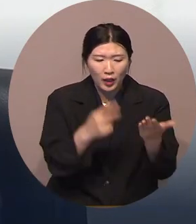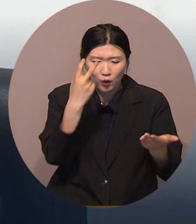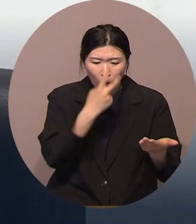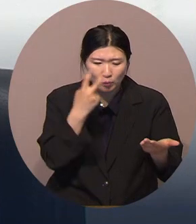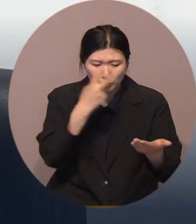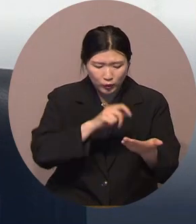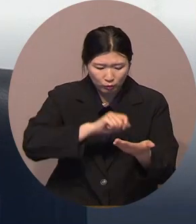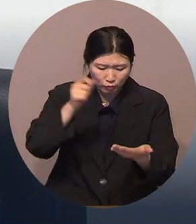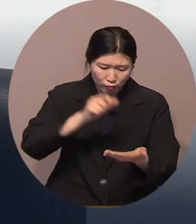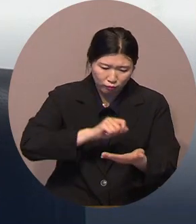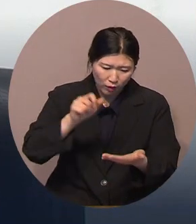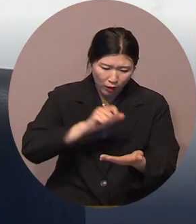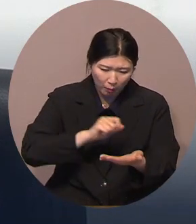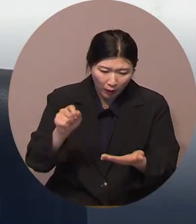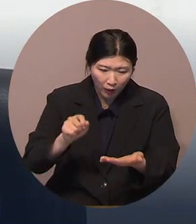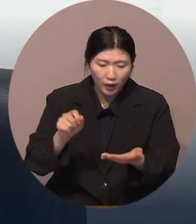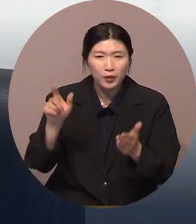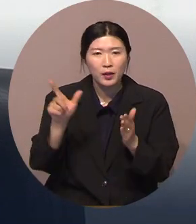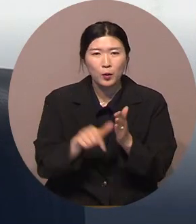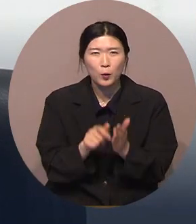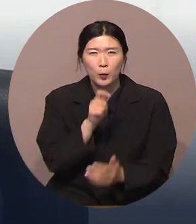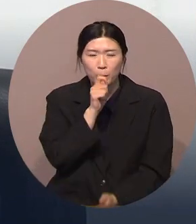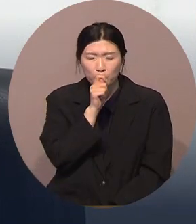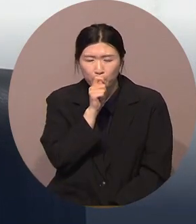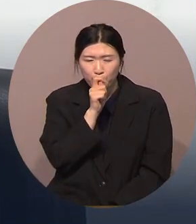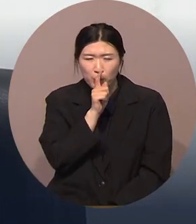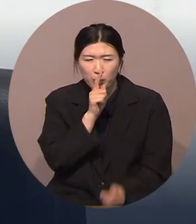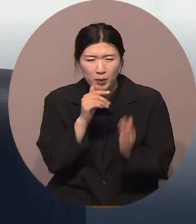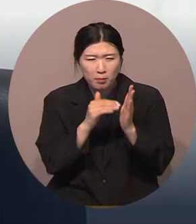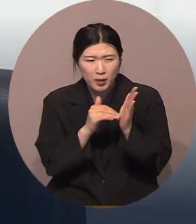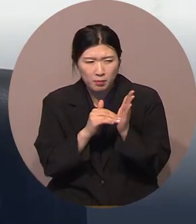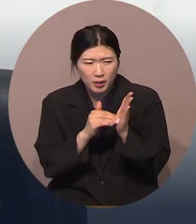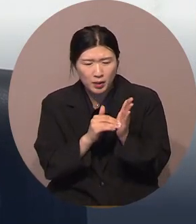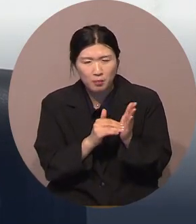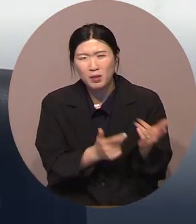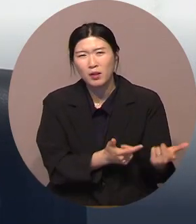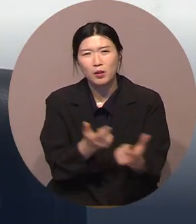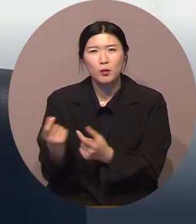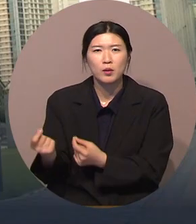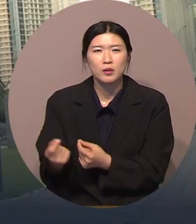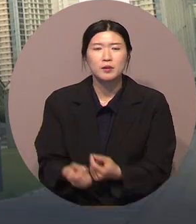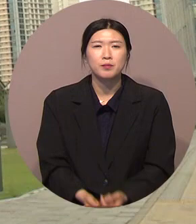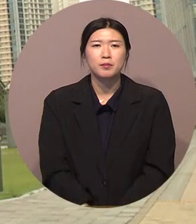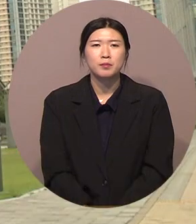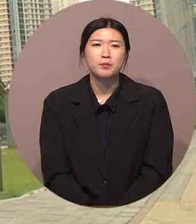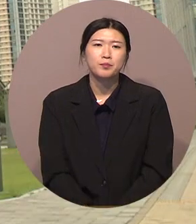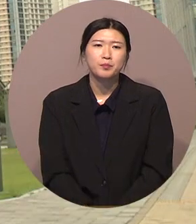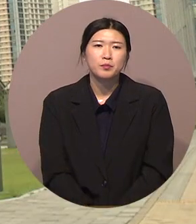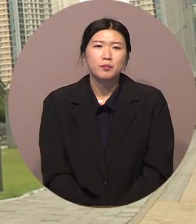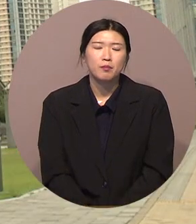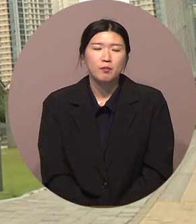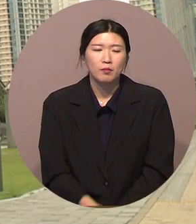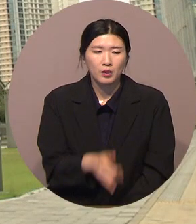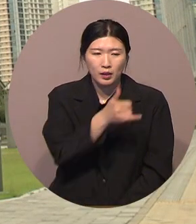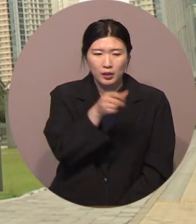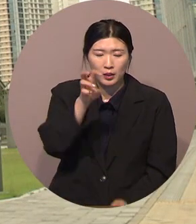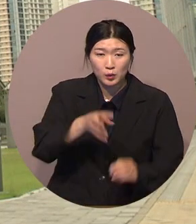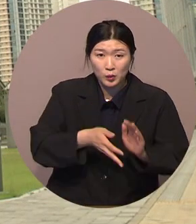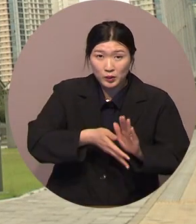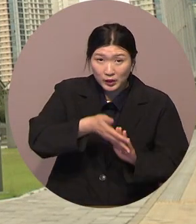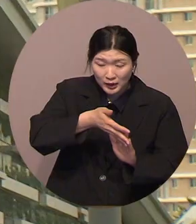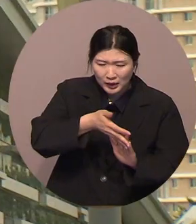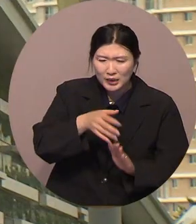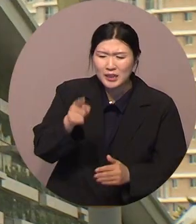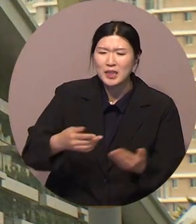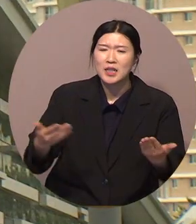할 수 있는 기회가 있는데 그 기회에서도 회의록을 살펴보면 그런 내용이 전혀 없다는 겁니다 세종시는 해당 사무관의